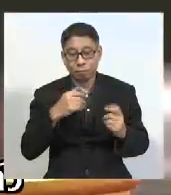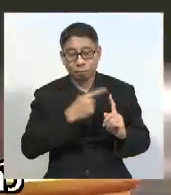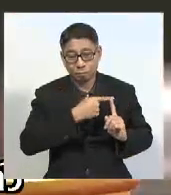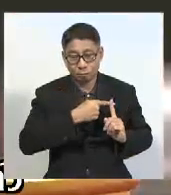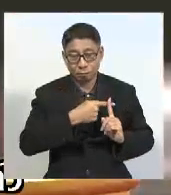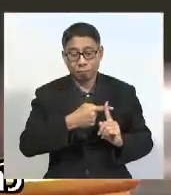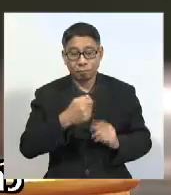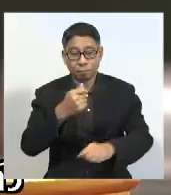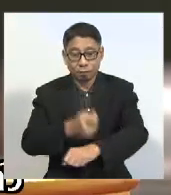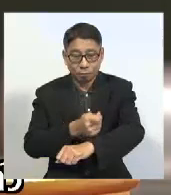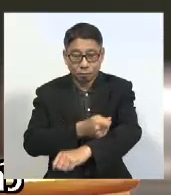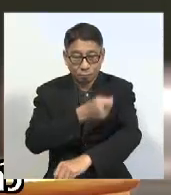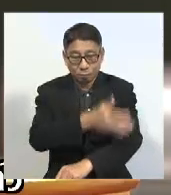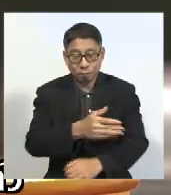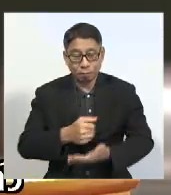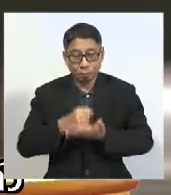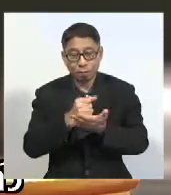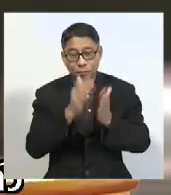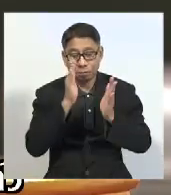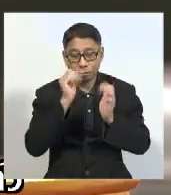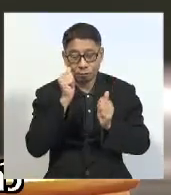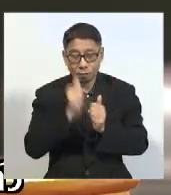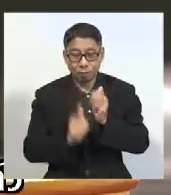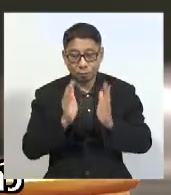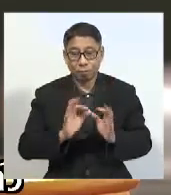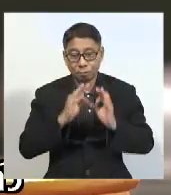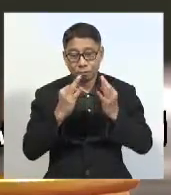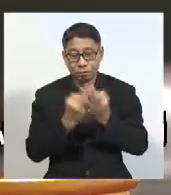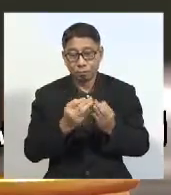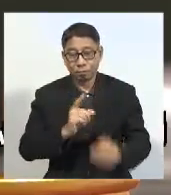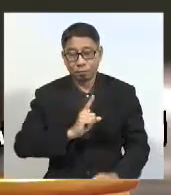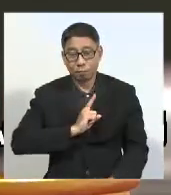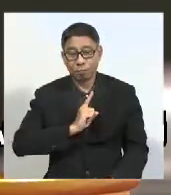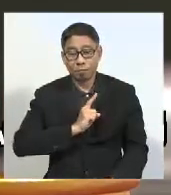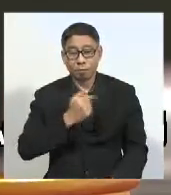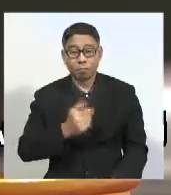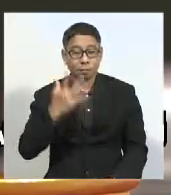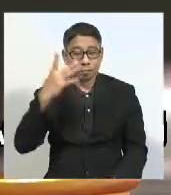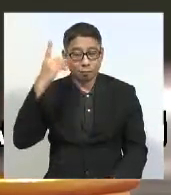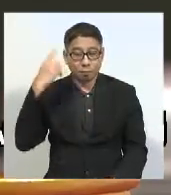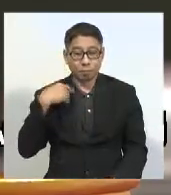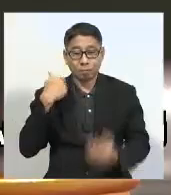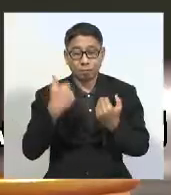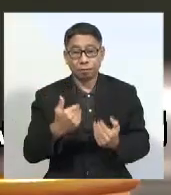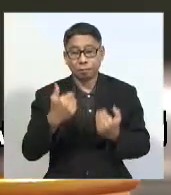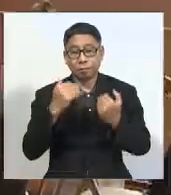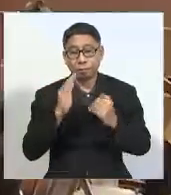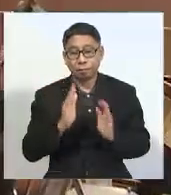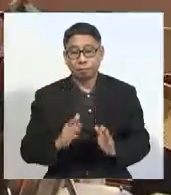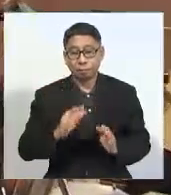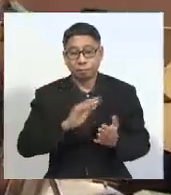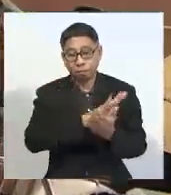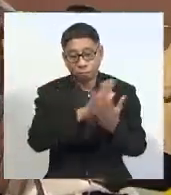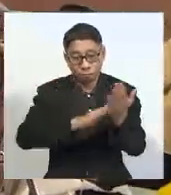แผลและความเจ็บปวดซึ่งจะทำให้ทุกคนเป็นครอบครัวเดียวกันค่ะ เมื่อวานนี้ก็มีสื่อมวลชนทั้งจ